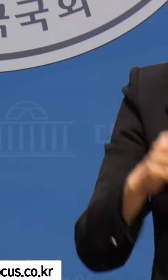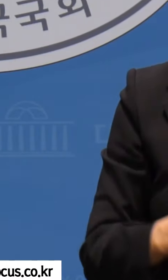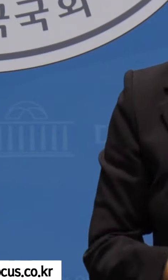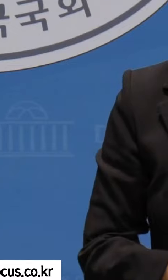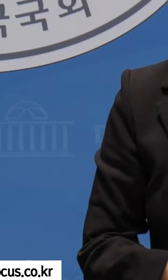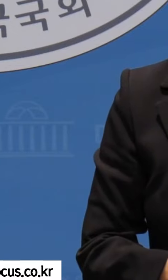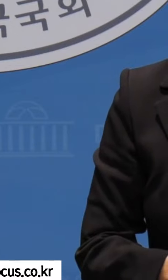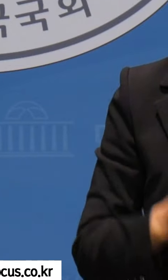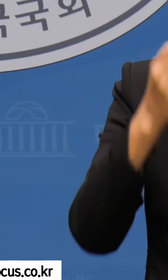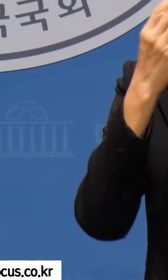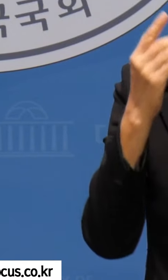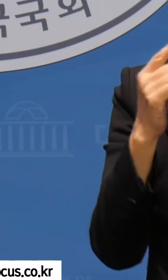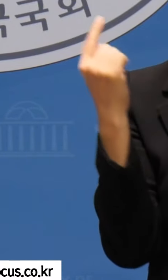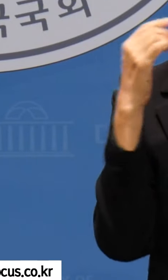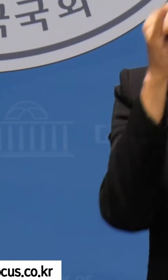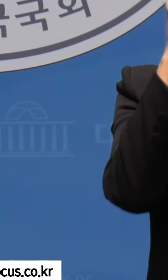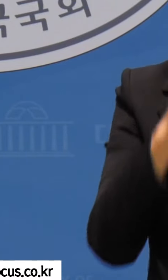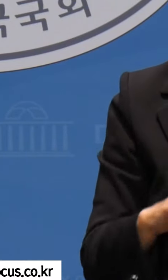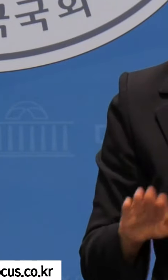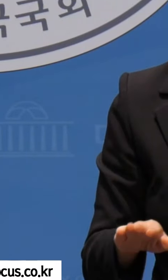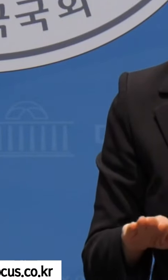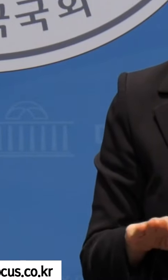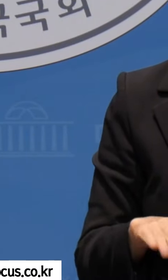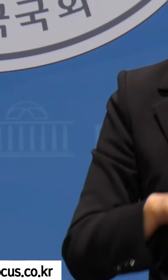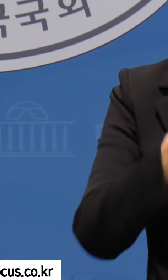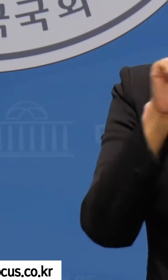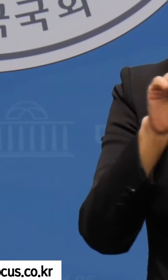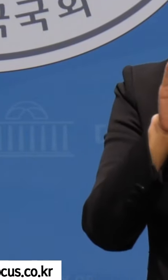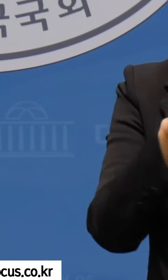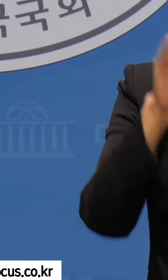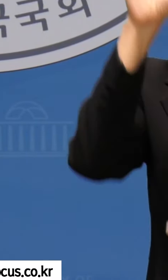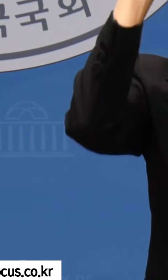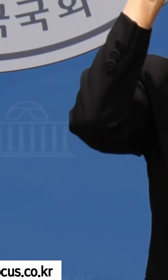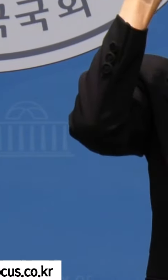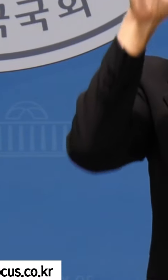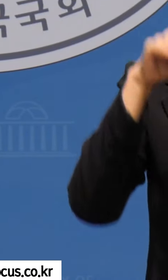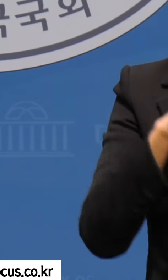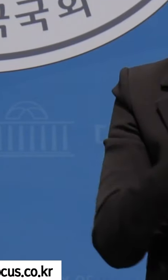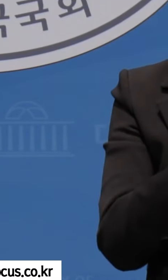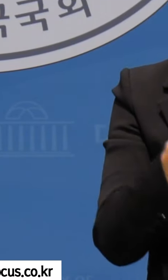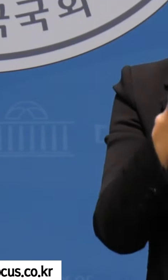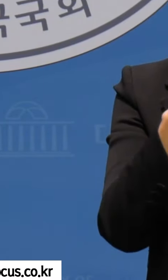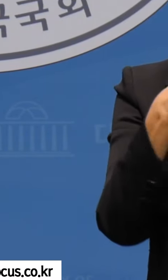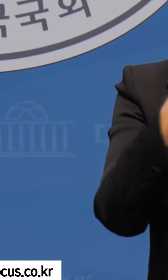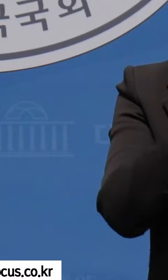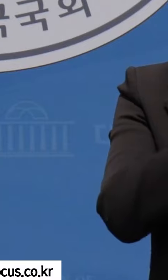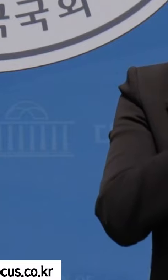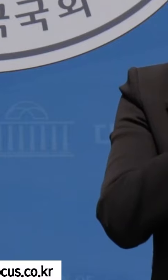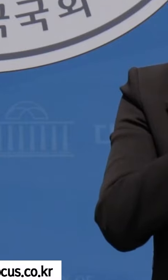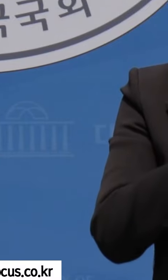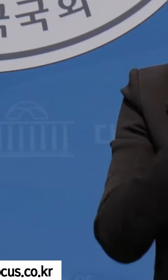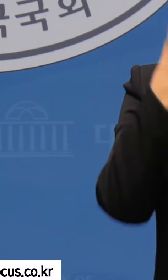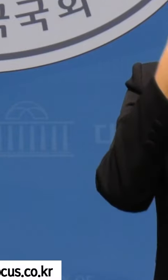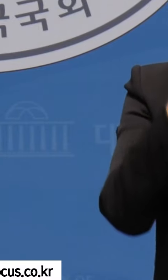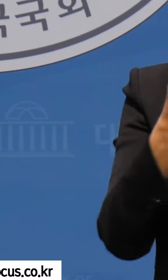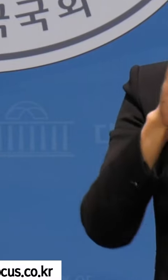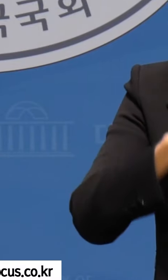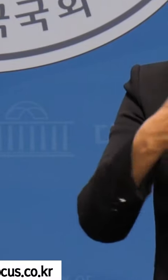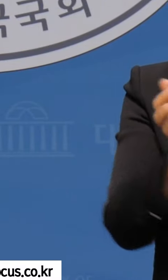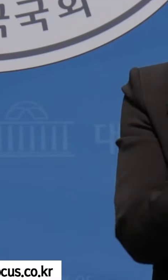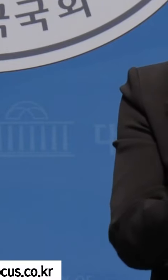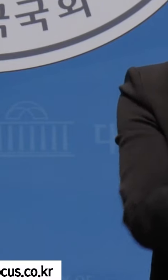동대문입구 나서면서 5월이 포항 시위의 김성조 의원께서 저희 개혁 신당에 입당을